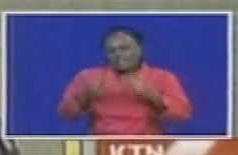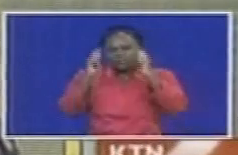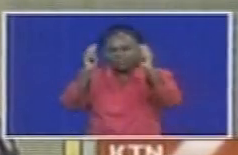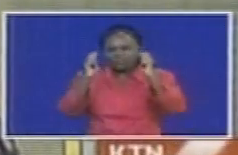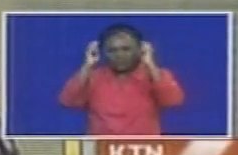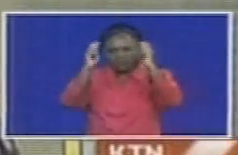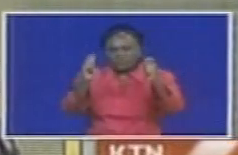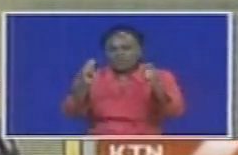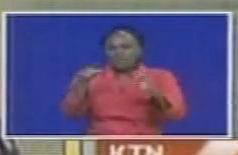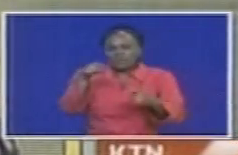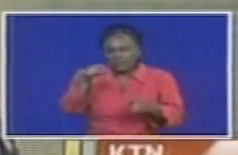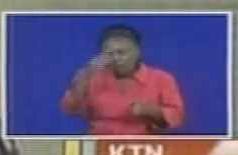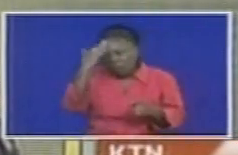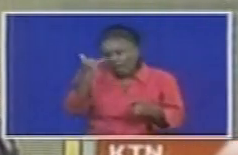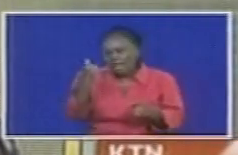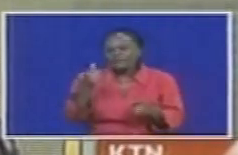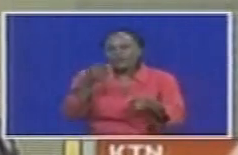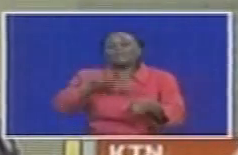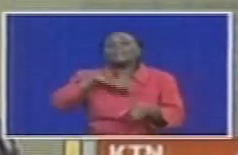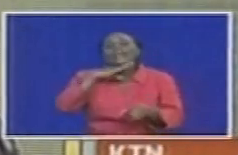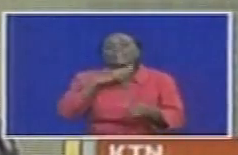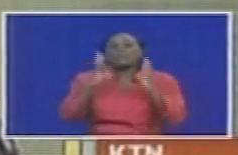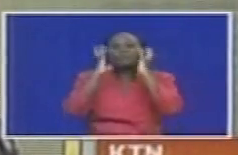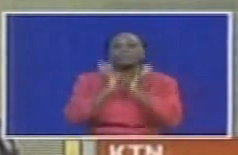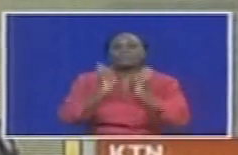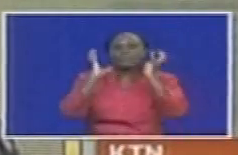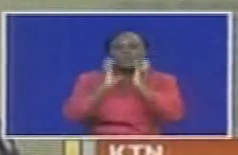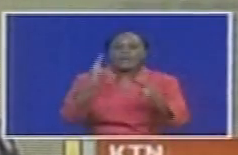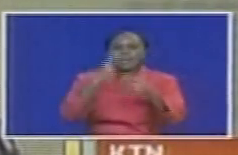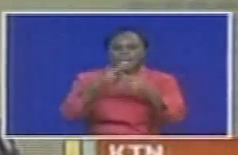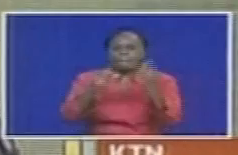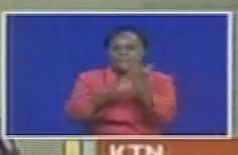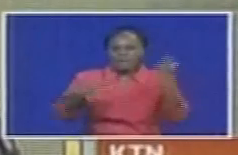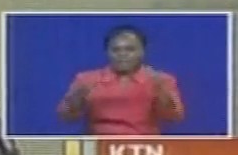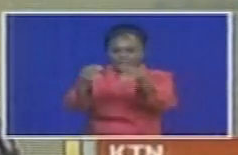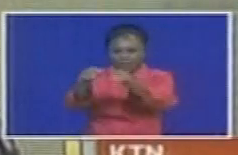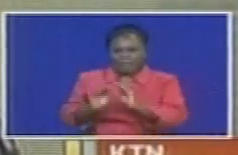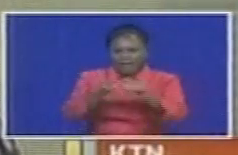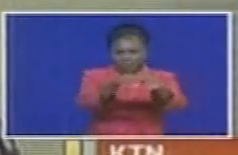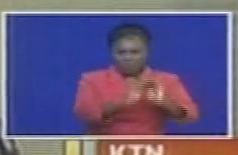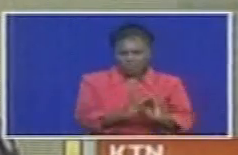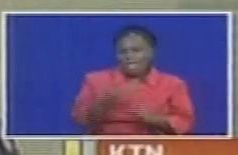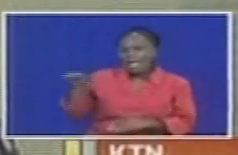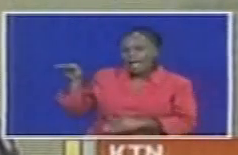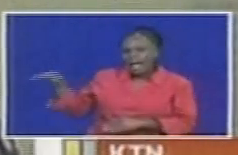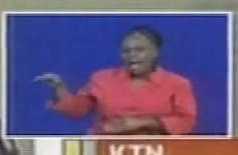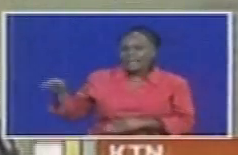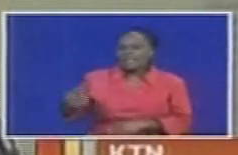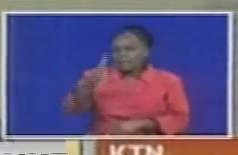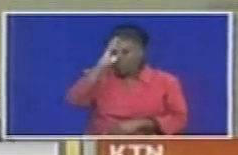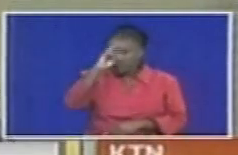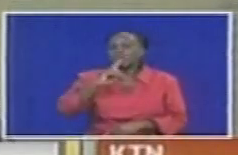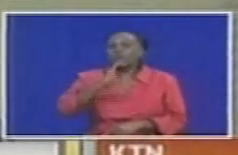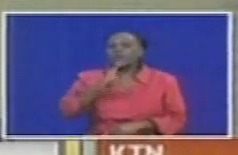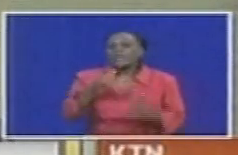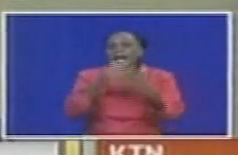Majengo dhidi ya kuuawa kwa Sheikh Abubakar Sharif almaarufu kama Makaburi. Mapema leo polisi walionya dhidi ya